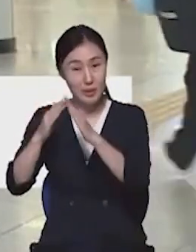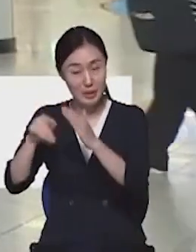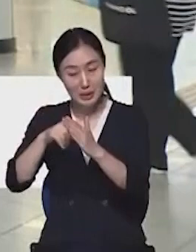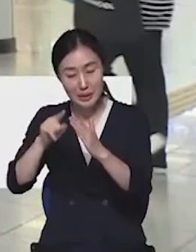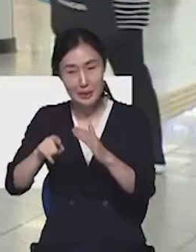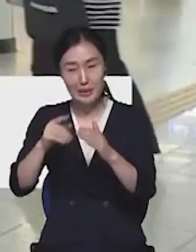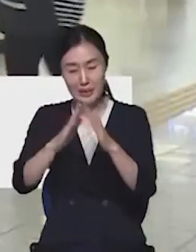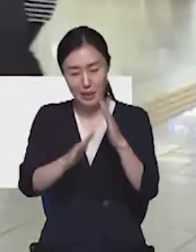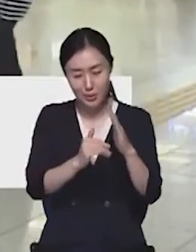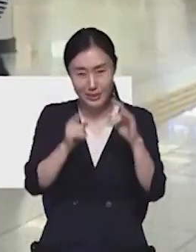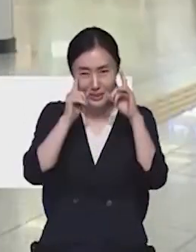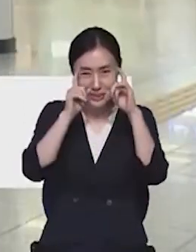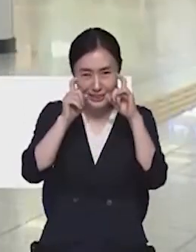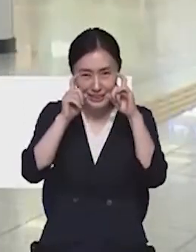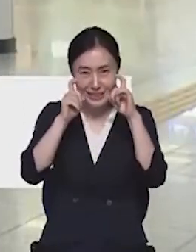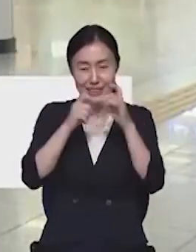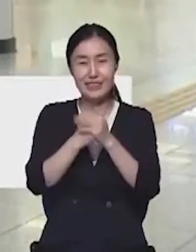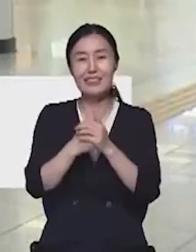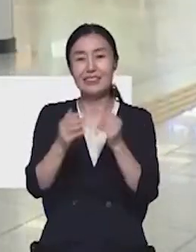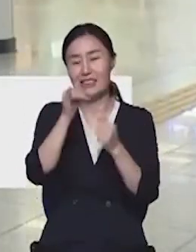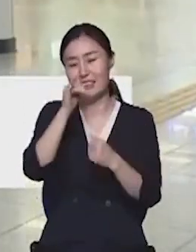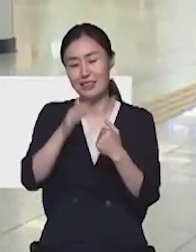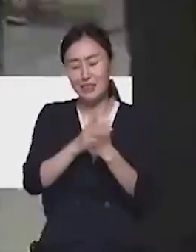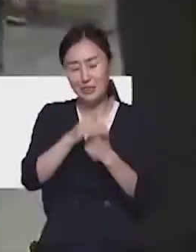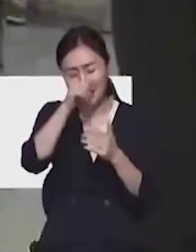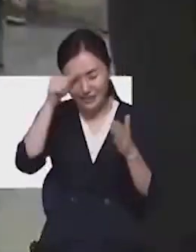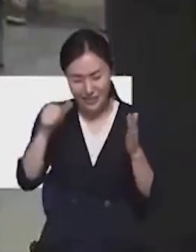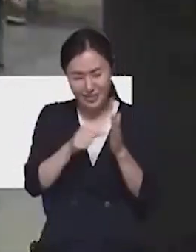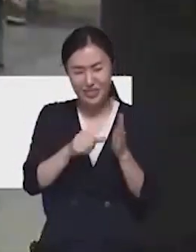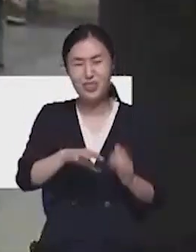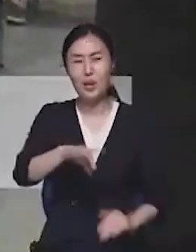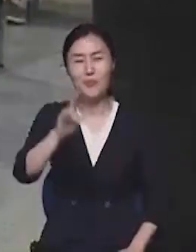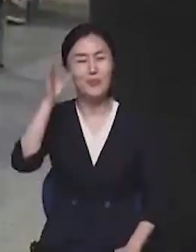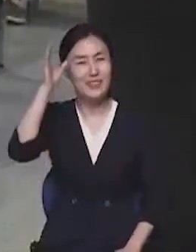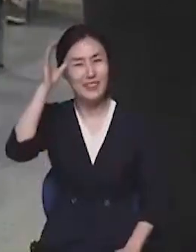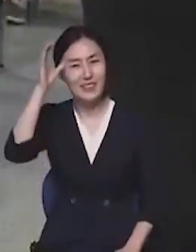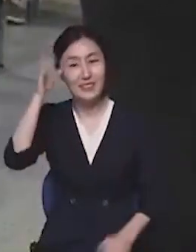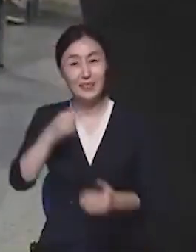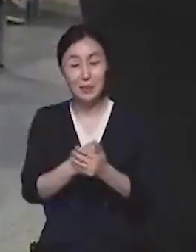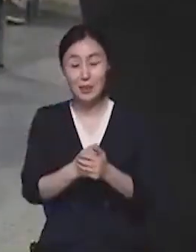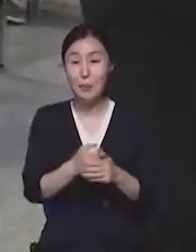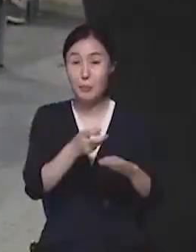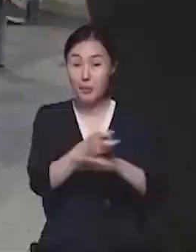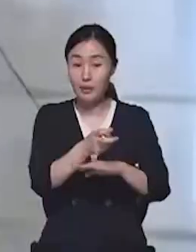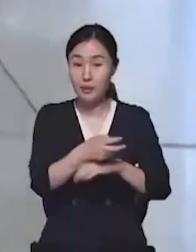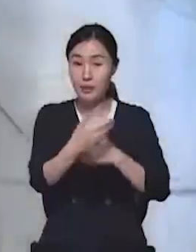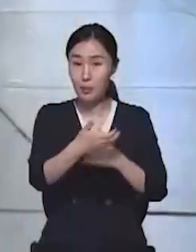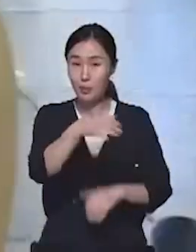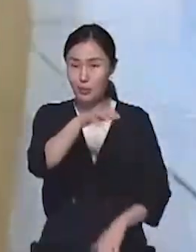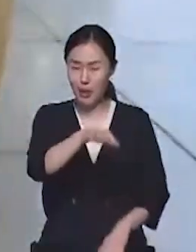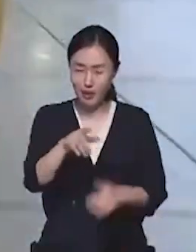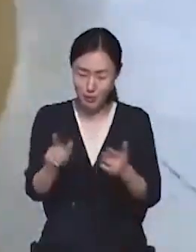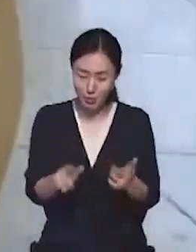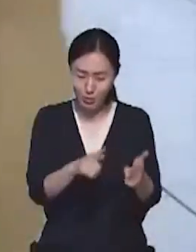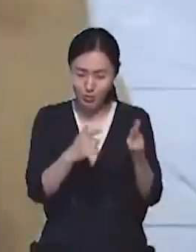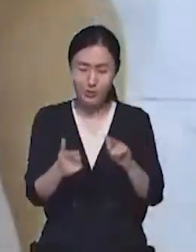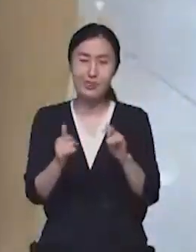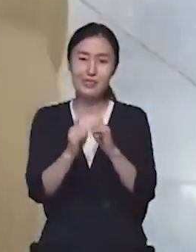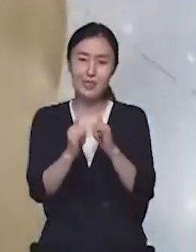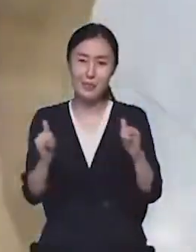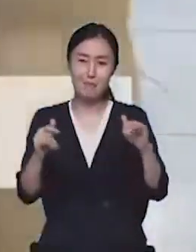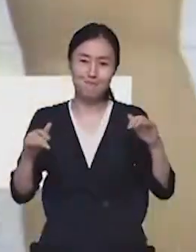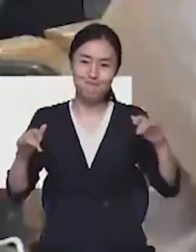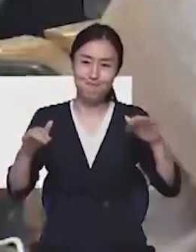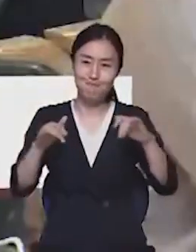그게 제일 기대되거든요 처음으로 찍는 거야 제 인생에서 버스터미널 역시 온종일 붐볐습니다